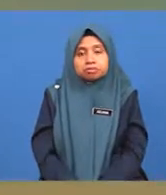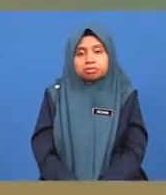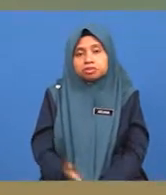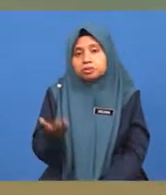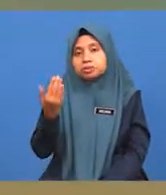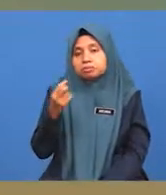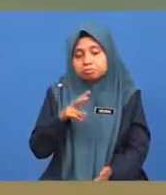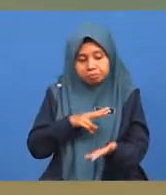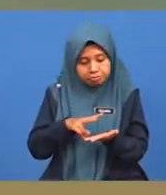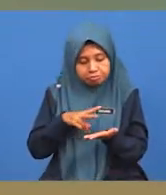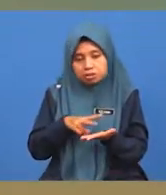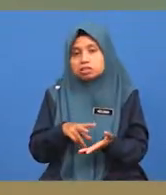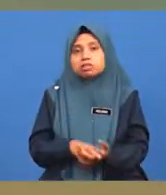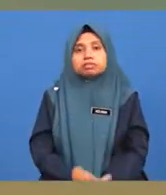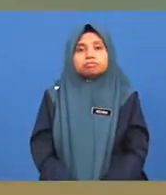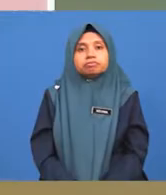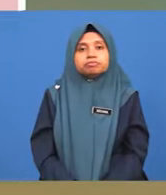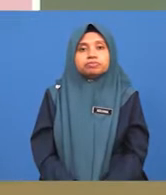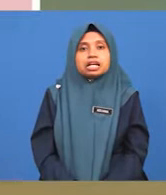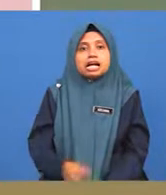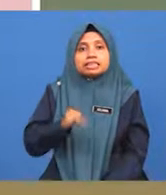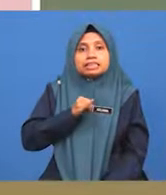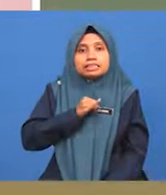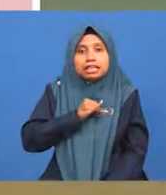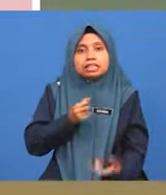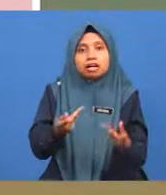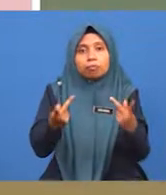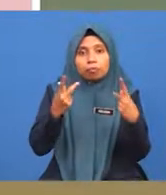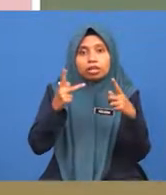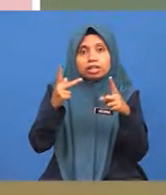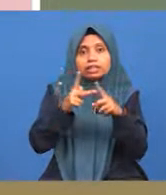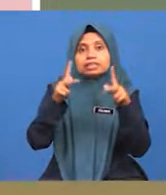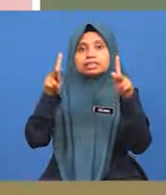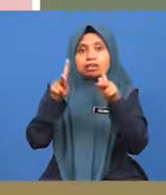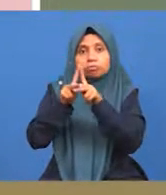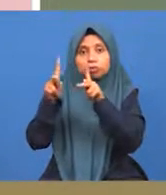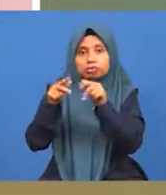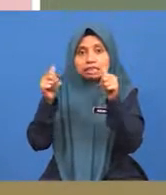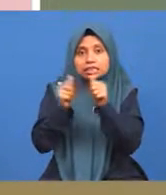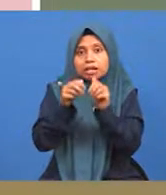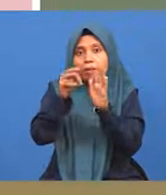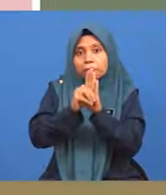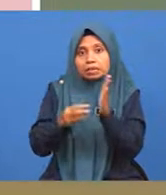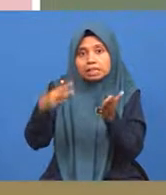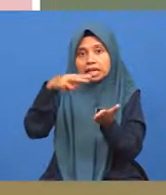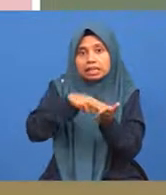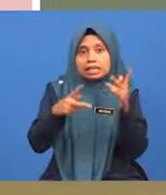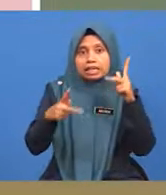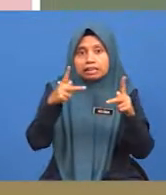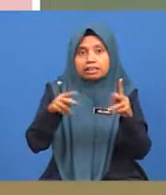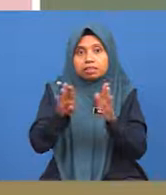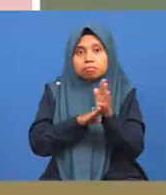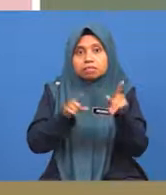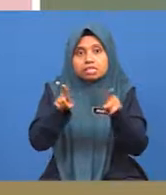Jom baca. Saya pulang ke kampung dengan menaiki kereta